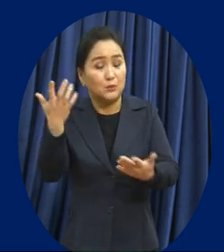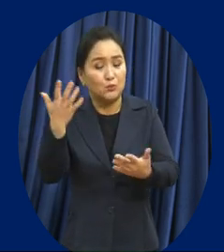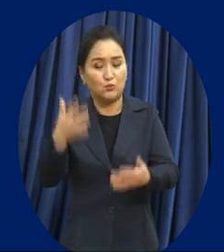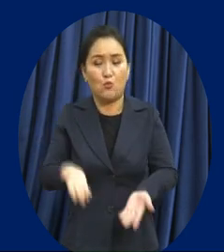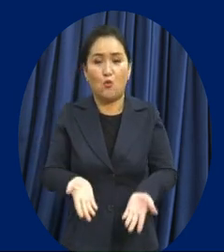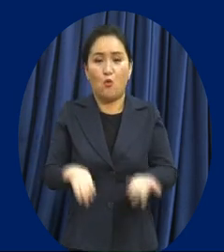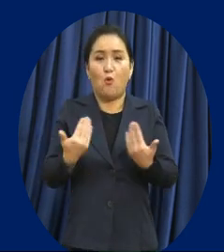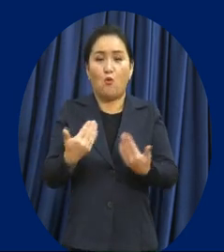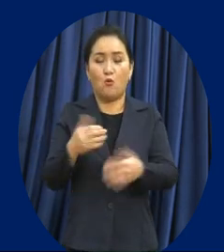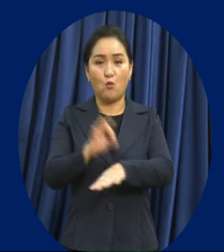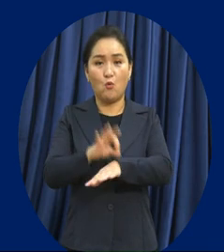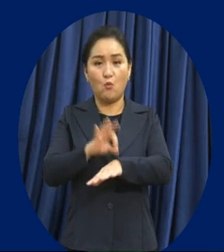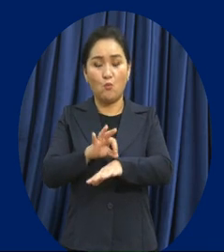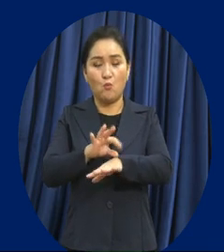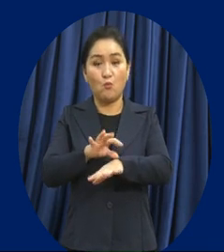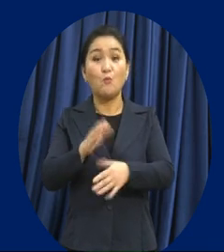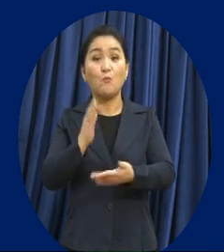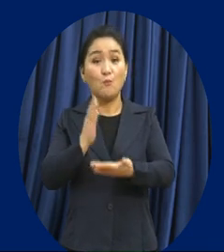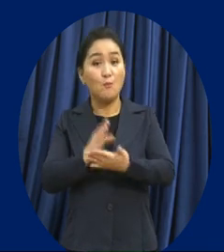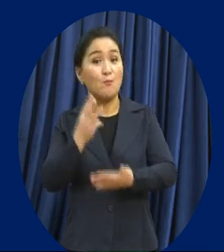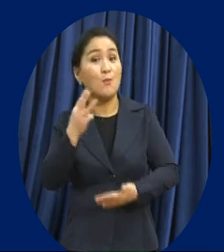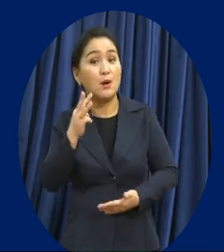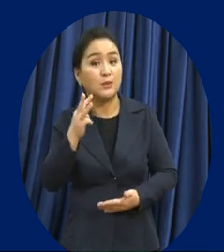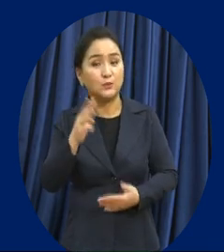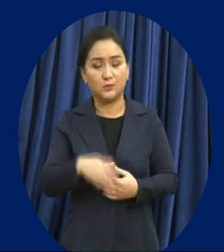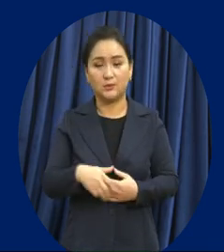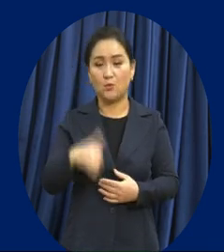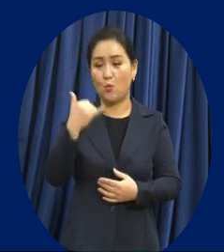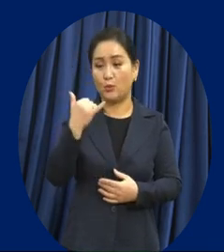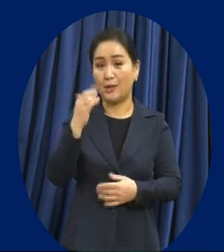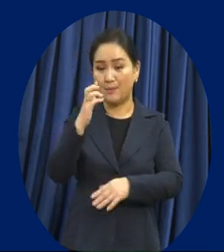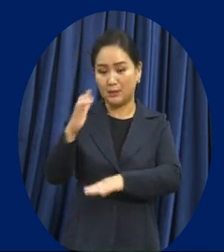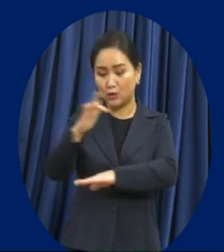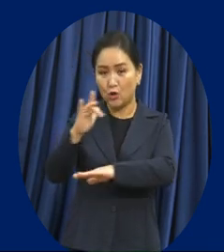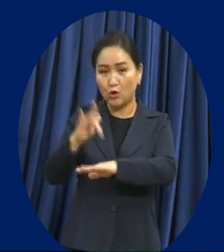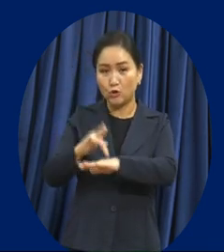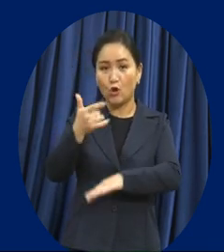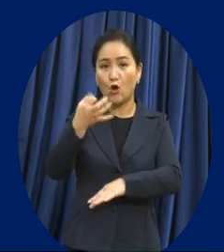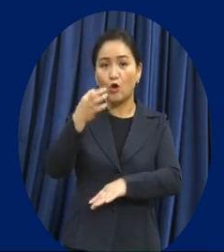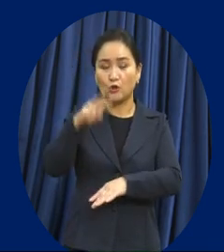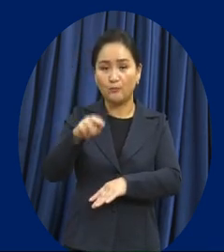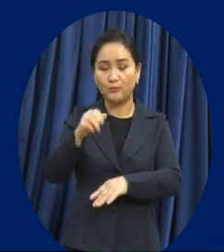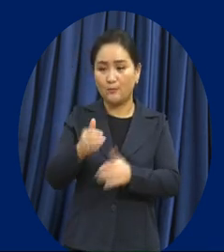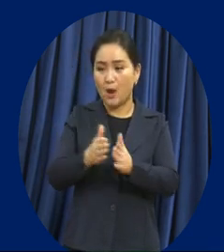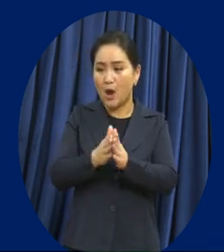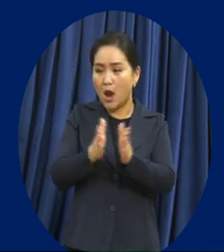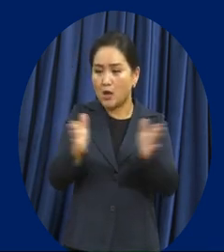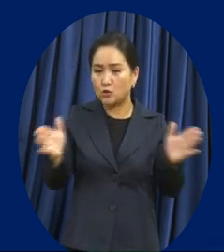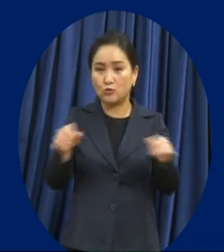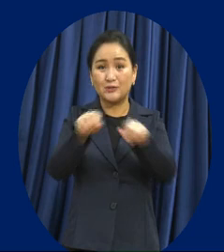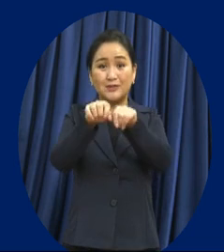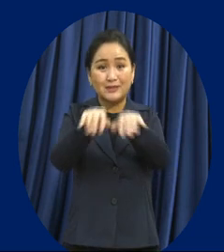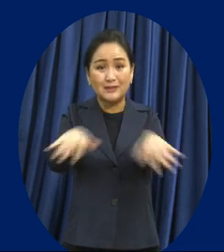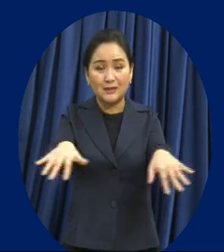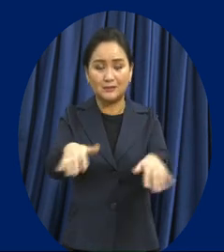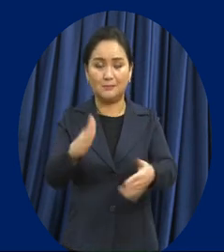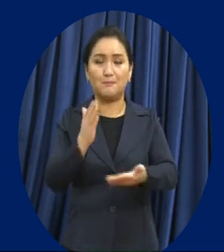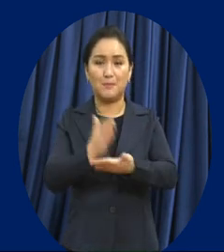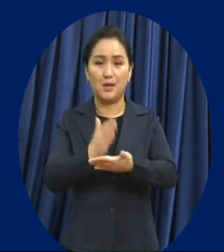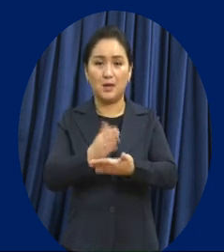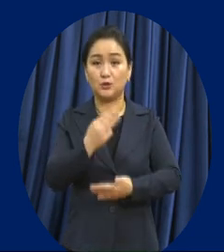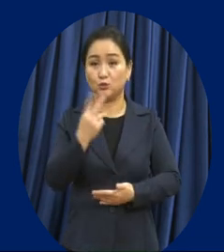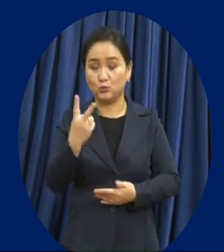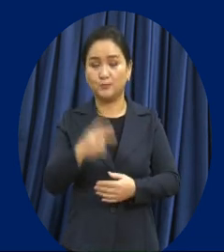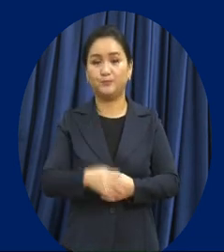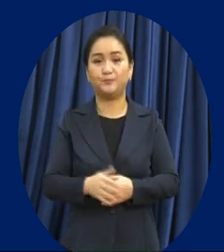болорхой хэлбрээр өвдсөн байх боломжтой. Яагаад гэвэл нийслэл хот бол голомтын өргөн одоо тархалттай ийм голомттай байгаа.